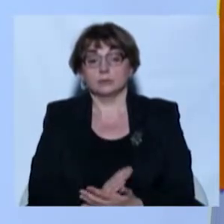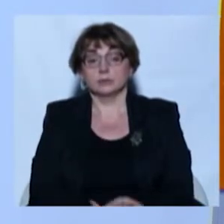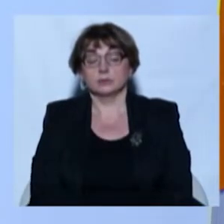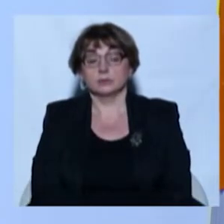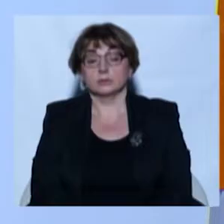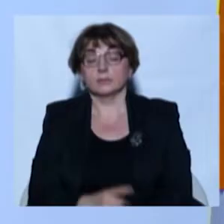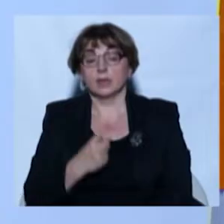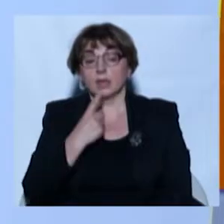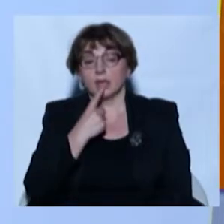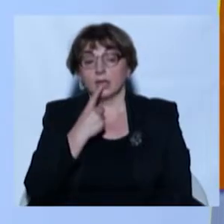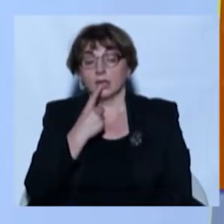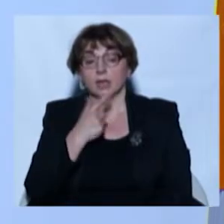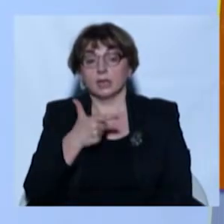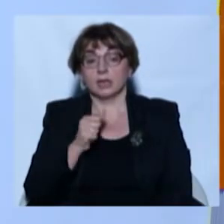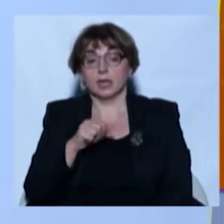გემო.